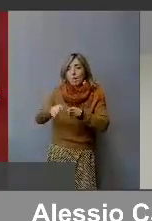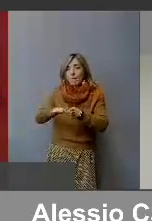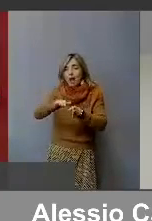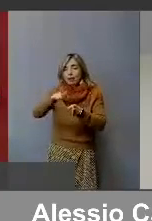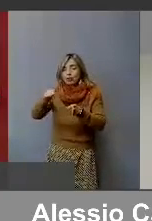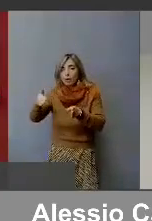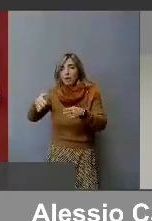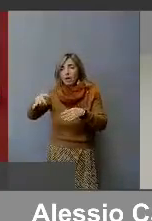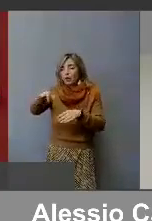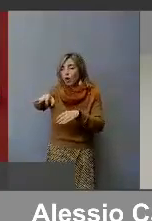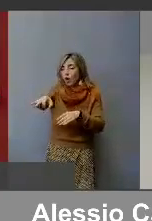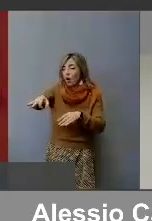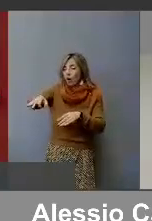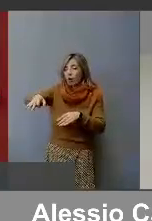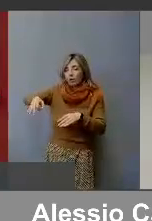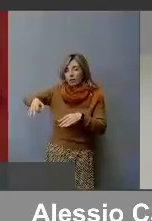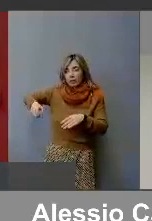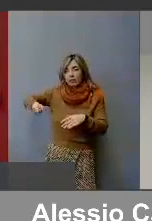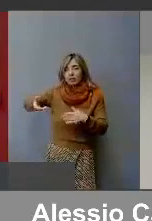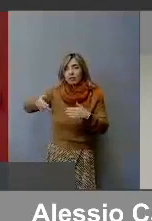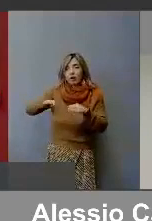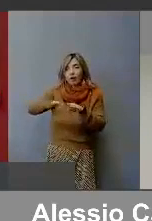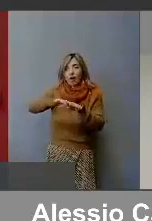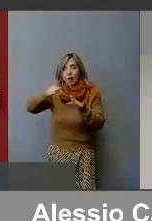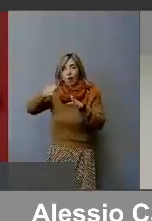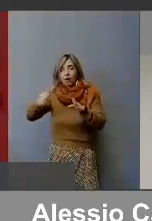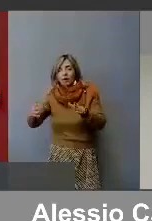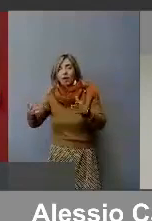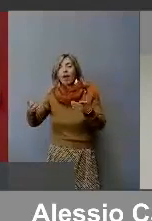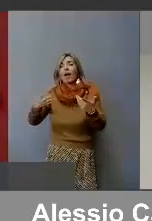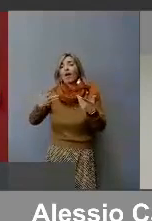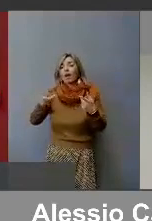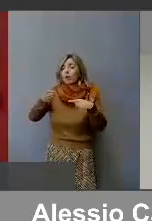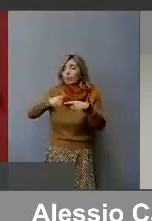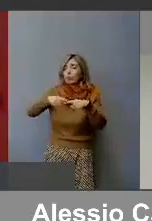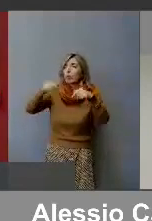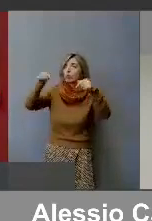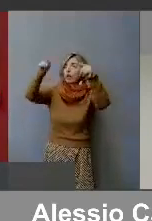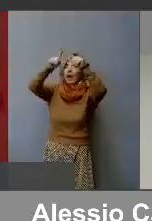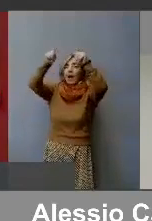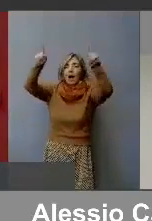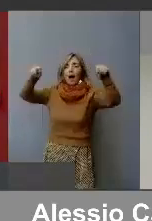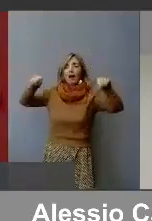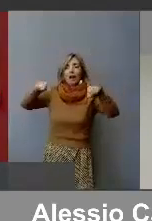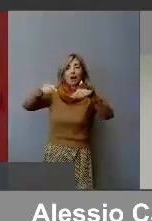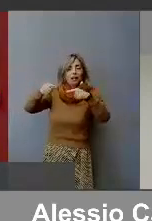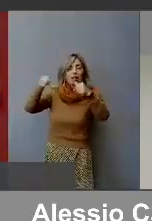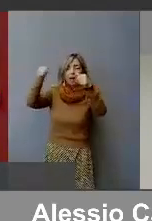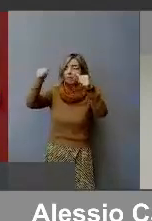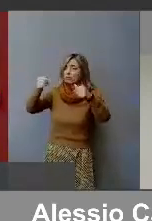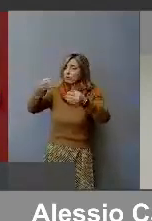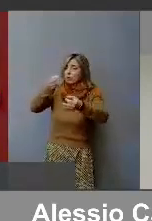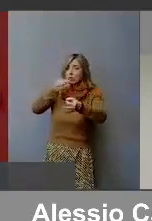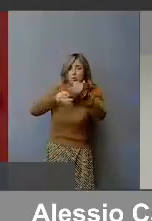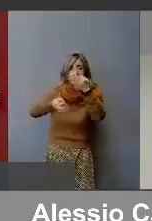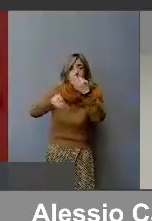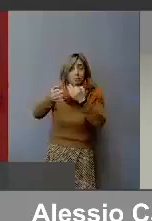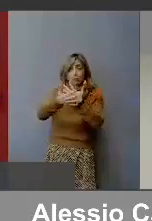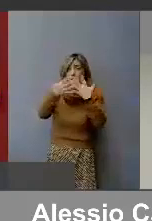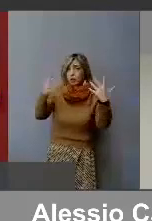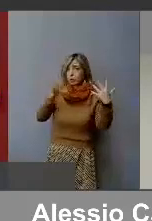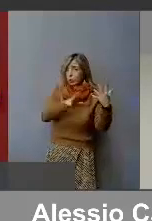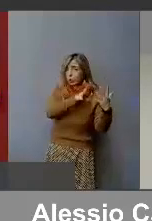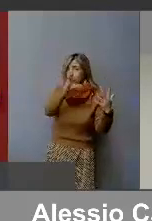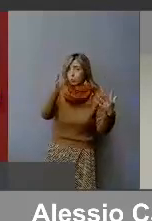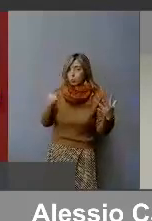sottoservizi aggrappati non che se presenti cartelli di limitazione portata carati costituisce un adempimento a livello 1